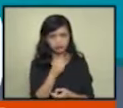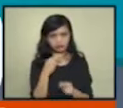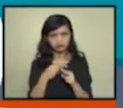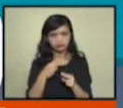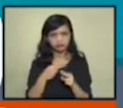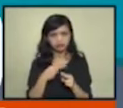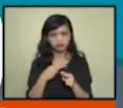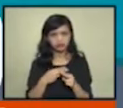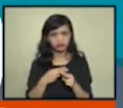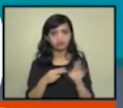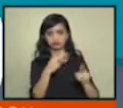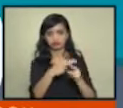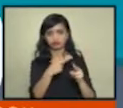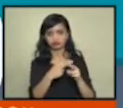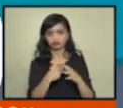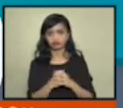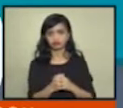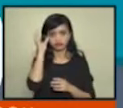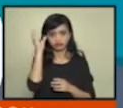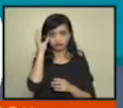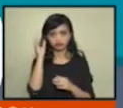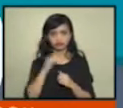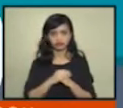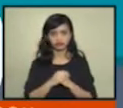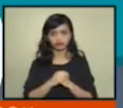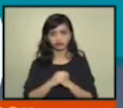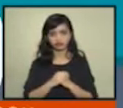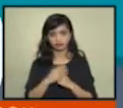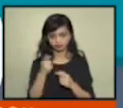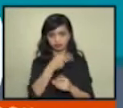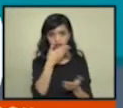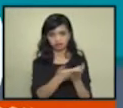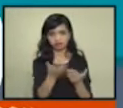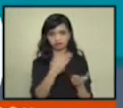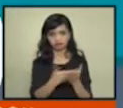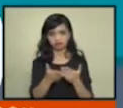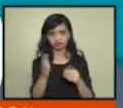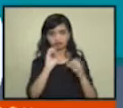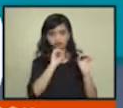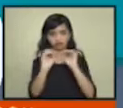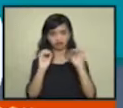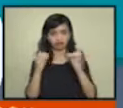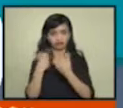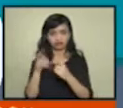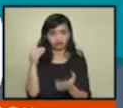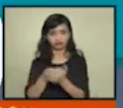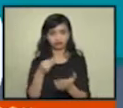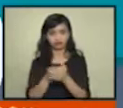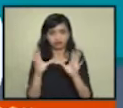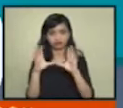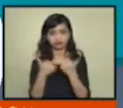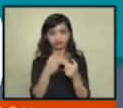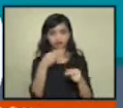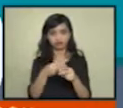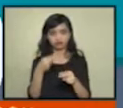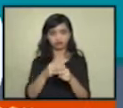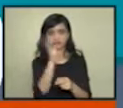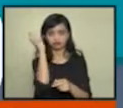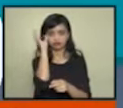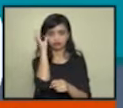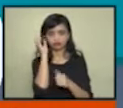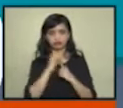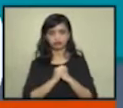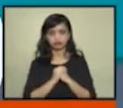sa mga ari-arian? Sa kanya po. Eh, Chito. Oo. O, bumili ka ng mga ari-arian, pera ng kumpanya, pinangalan mo yung mga ari-arian sa pangalan